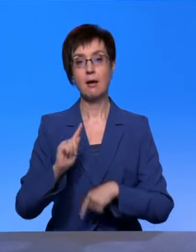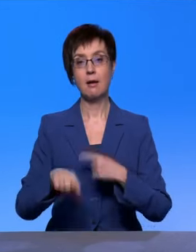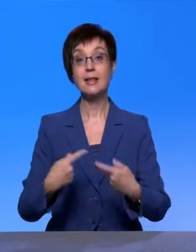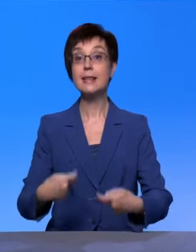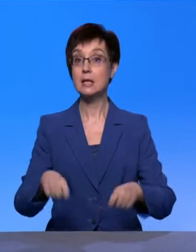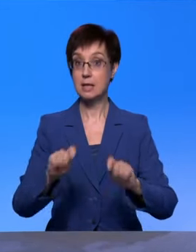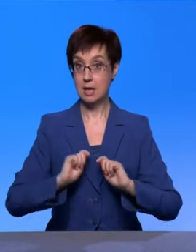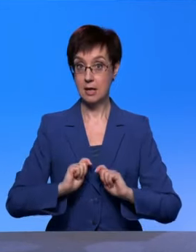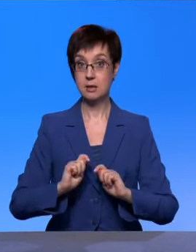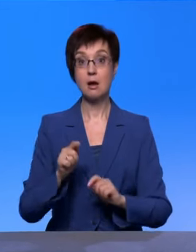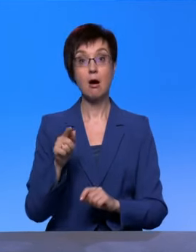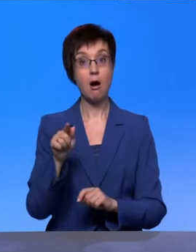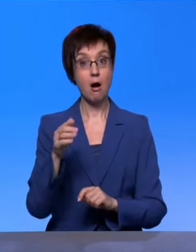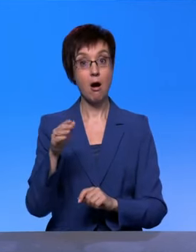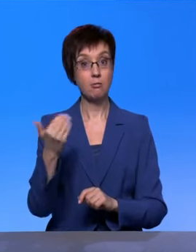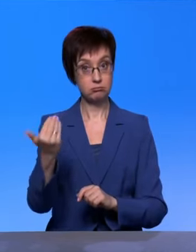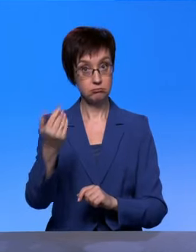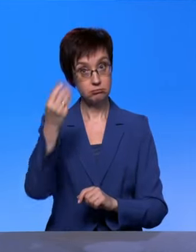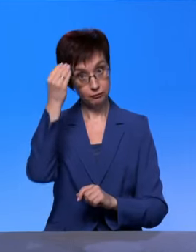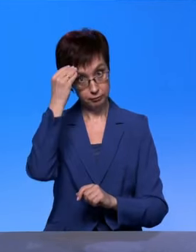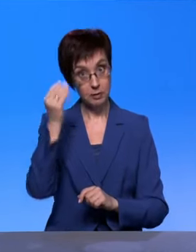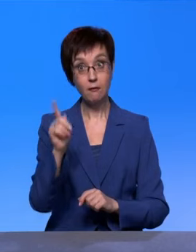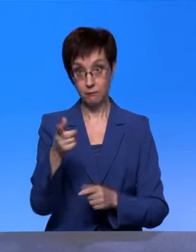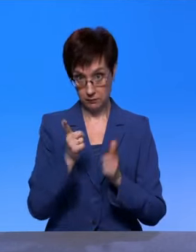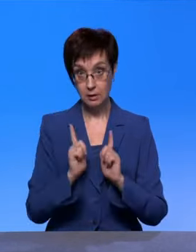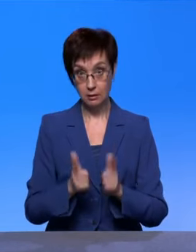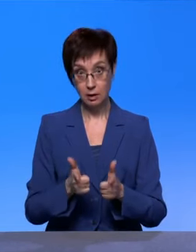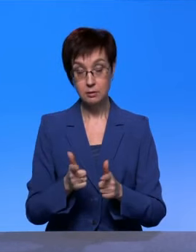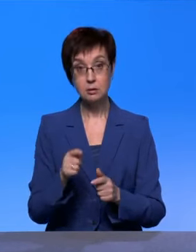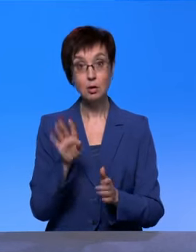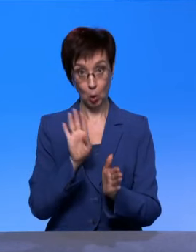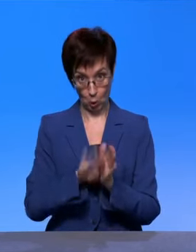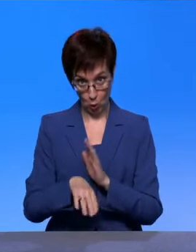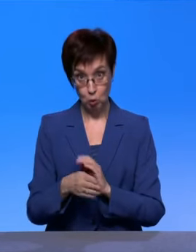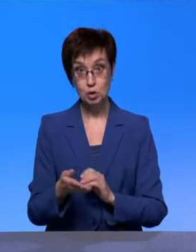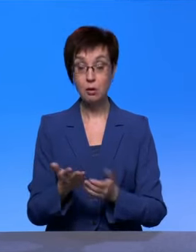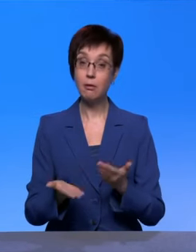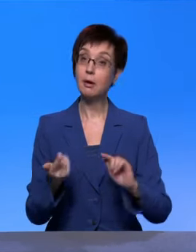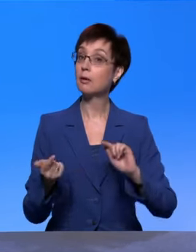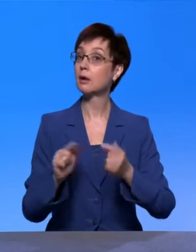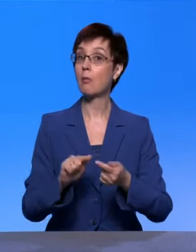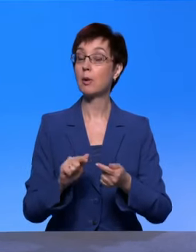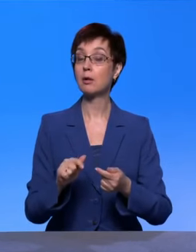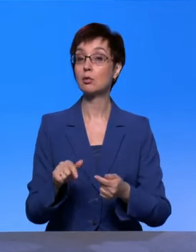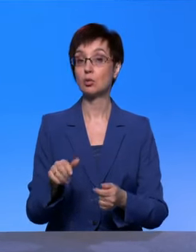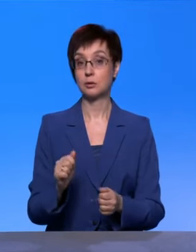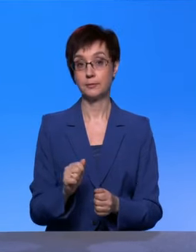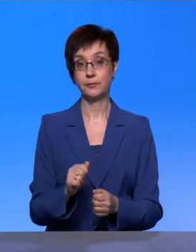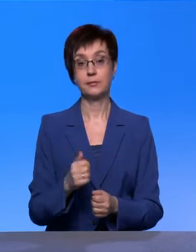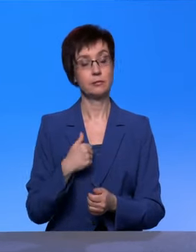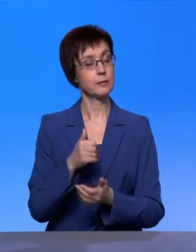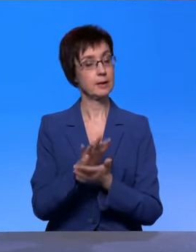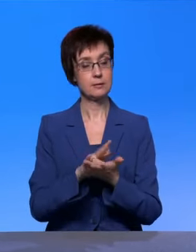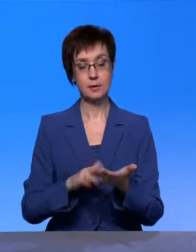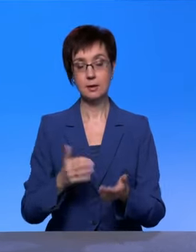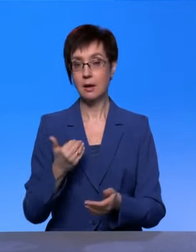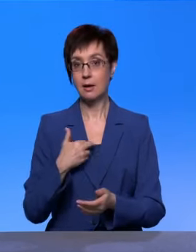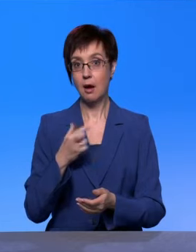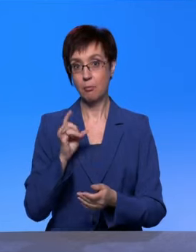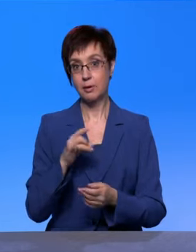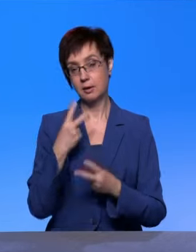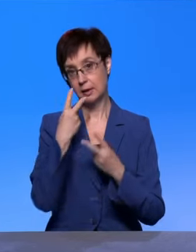стало хуже? Или нет? Или наоборот, все расцвело прекрасными цветами? Извините, я бы вообще рассмотрел вопрос несколько по-другому.